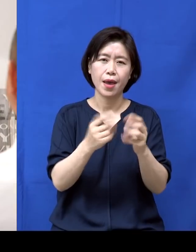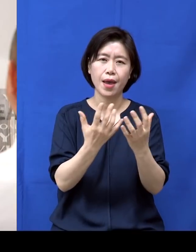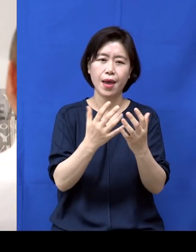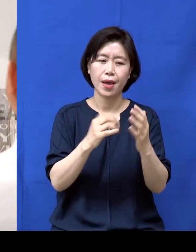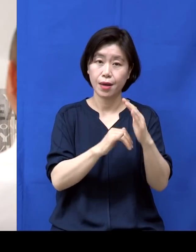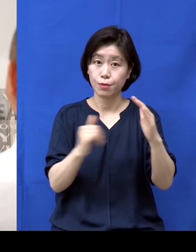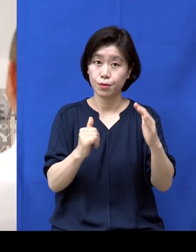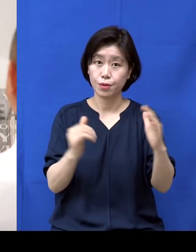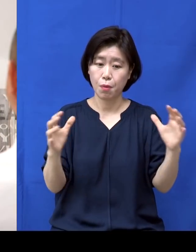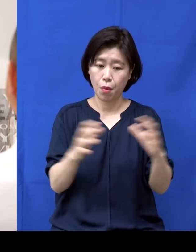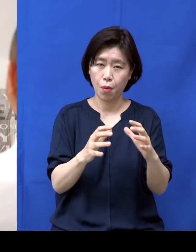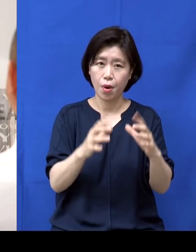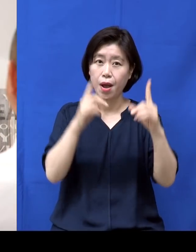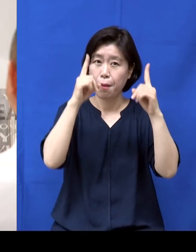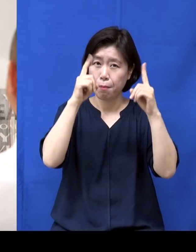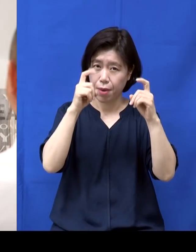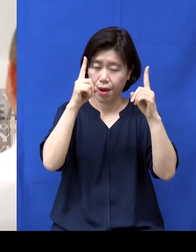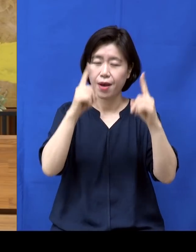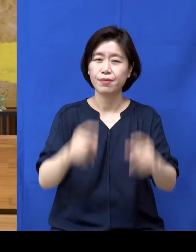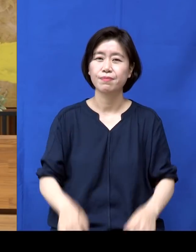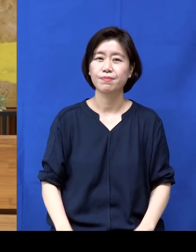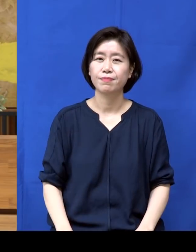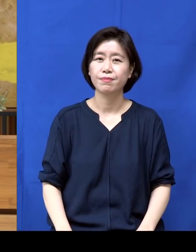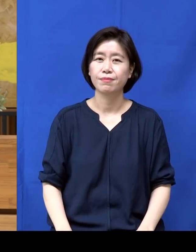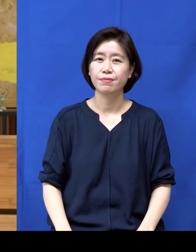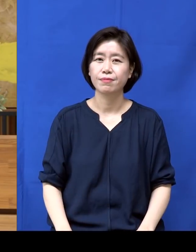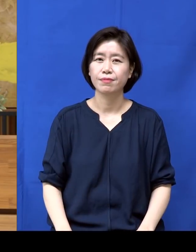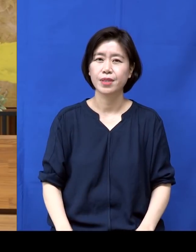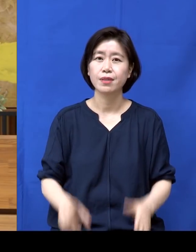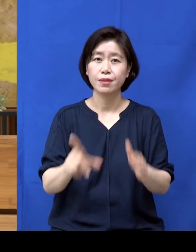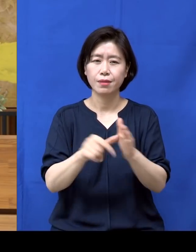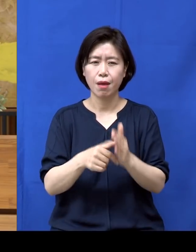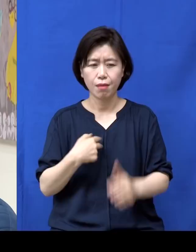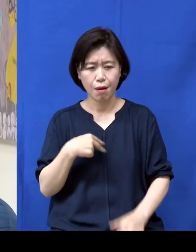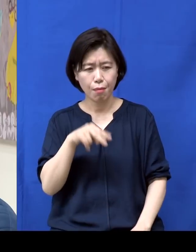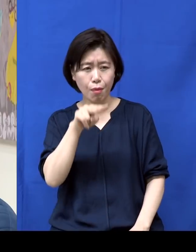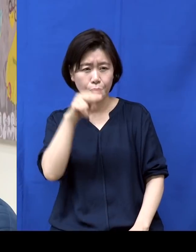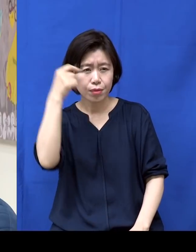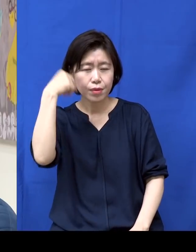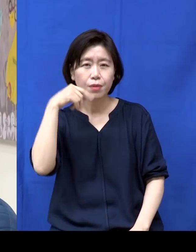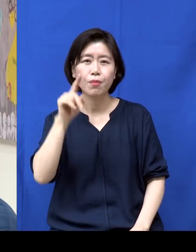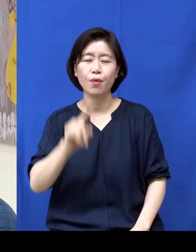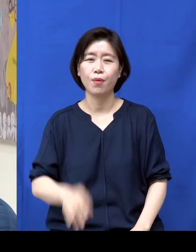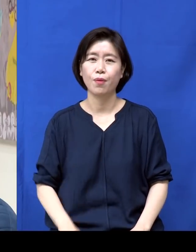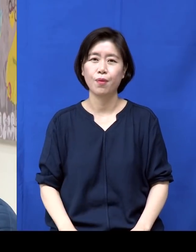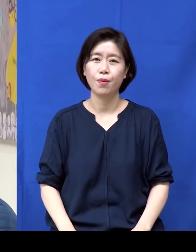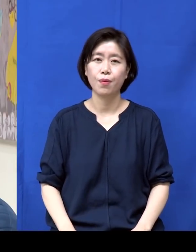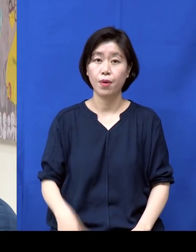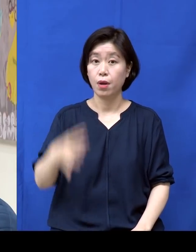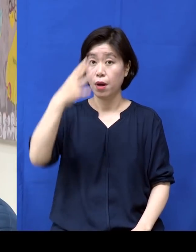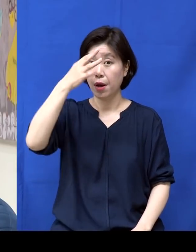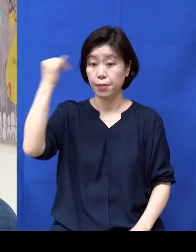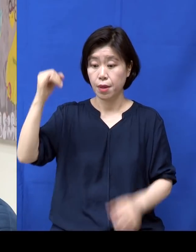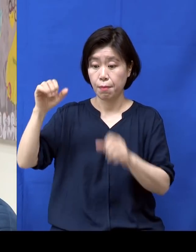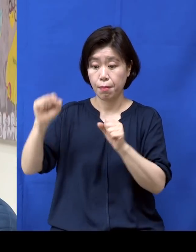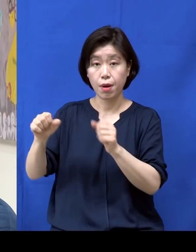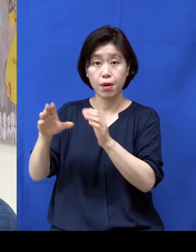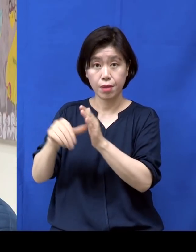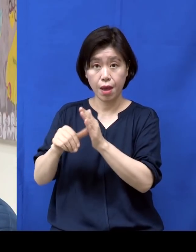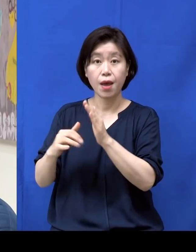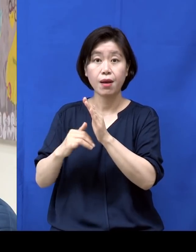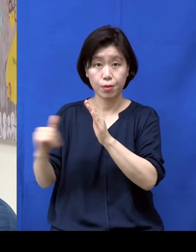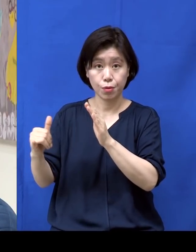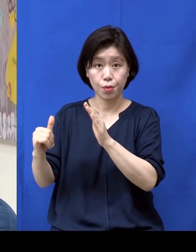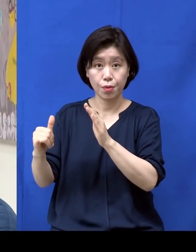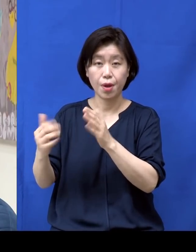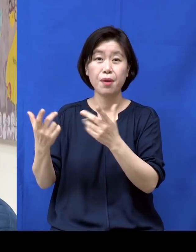됐냐면 새로운 가족이 탄생했구나. 그러니까 할머니의 생전에도 물론 가족이었지만 할머니의